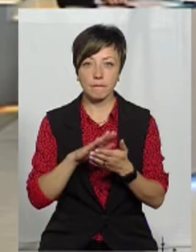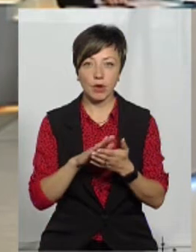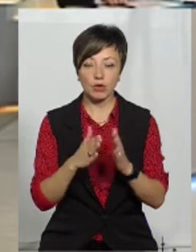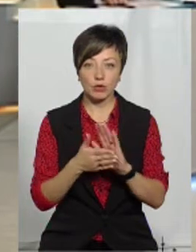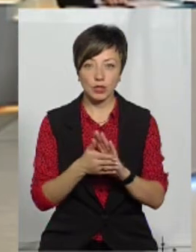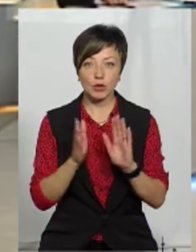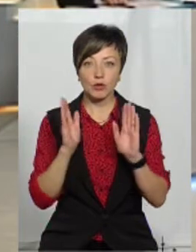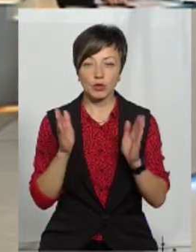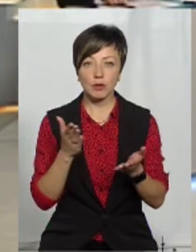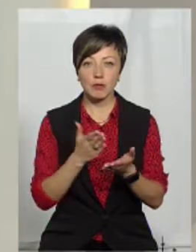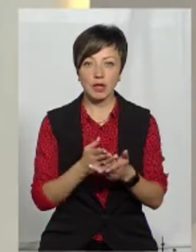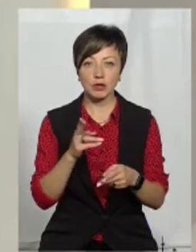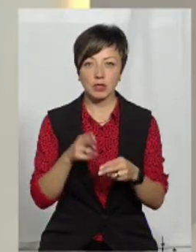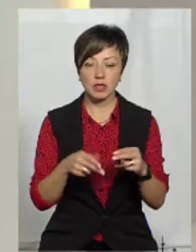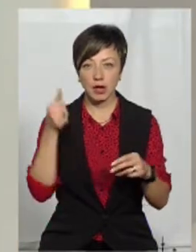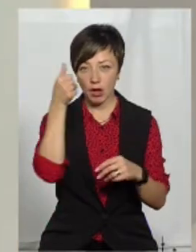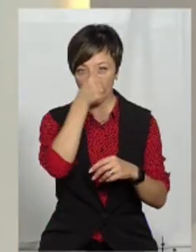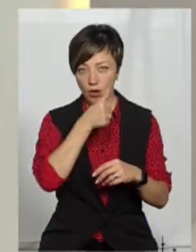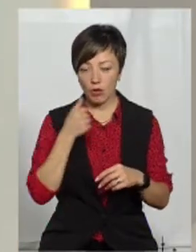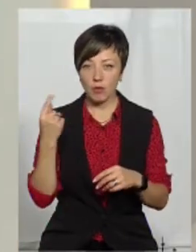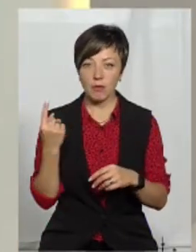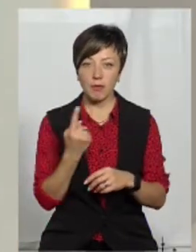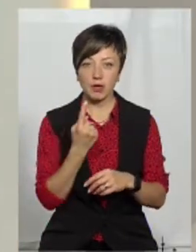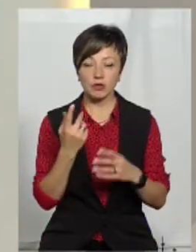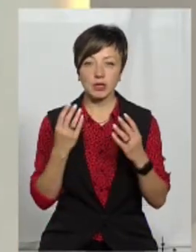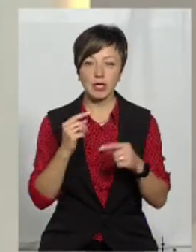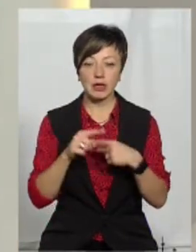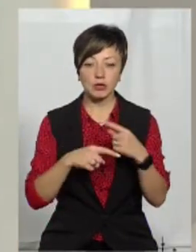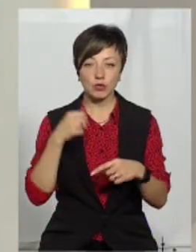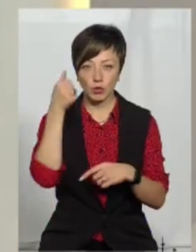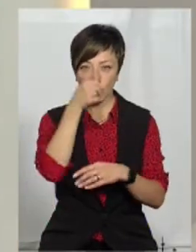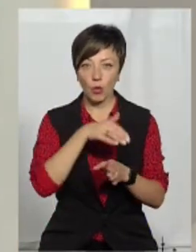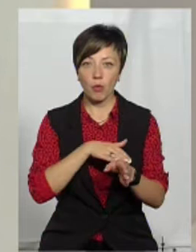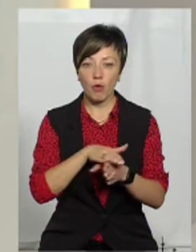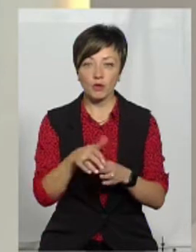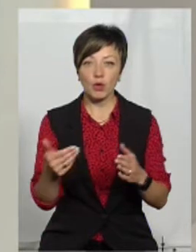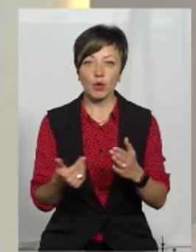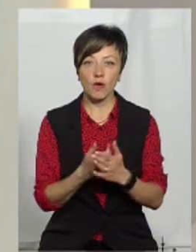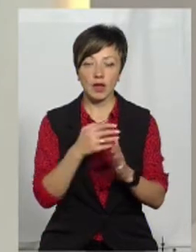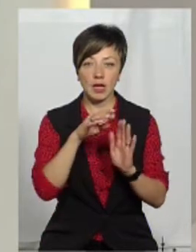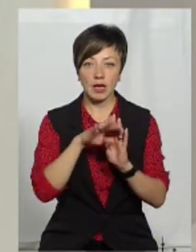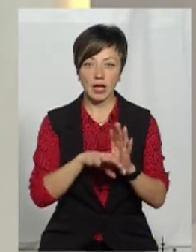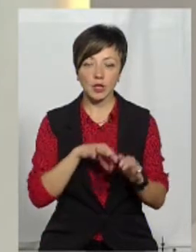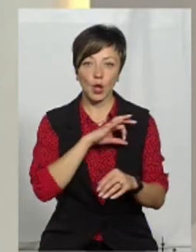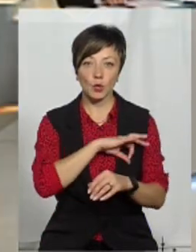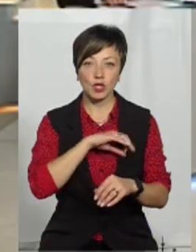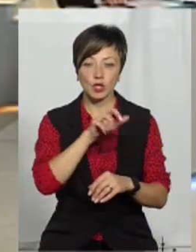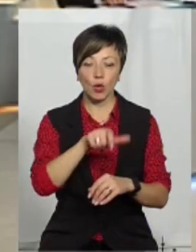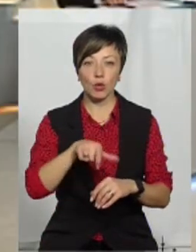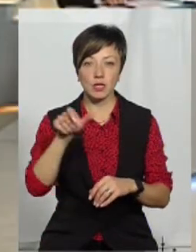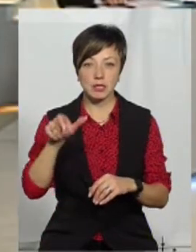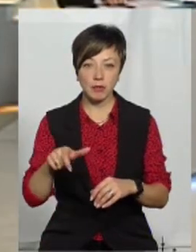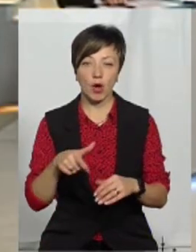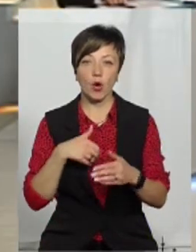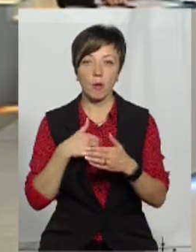будемо мати вже, якщо не до кінця року, то максимум в першому кварталі наступного року, повністю новий реєстр юридичних осіб і громадських